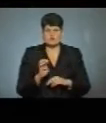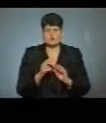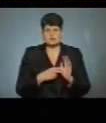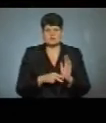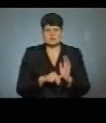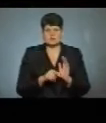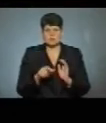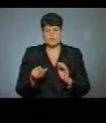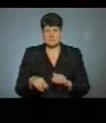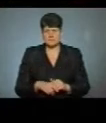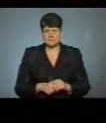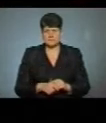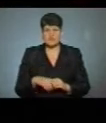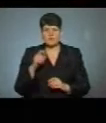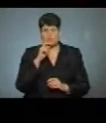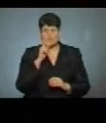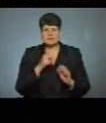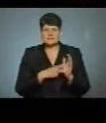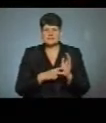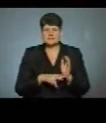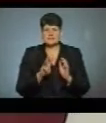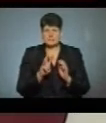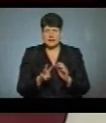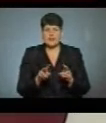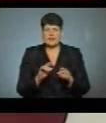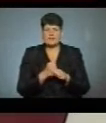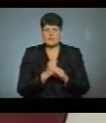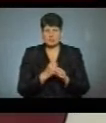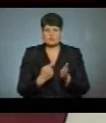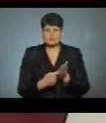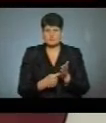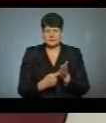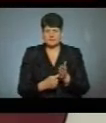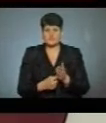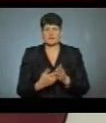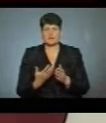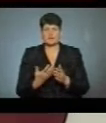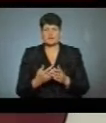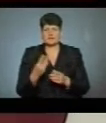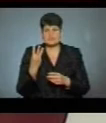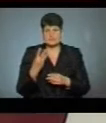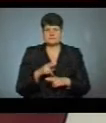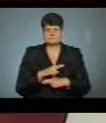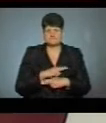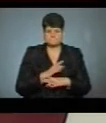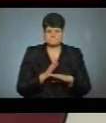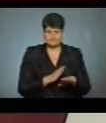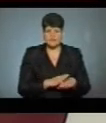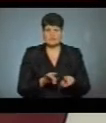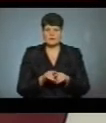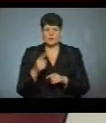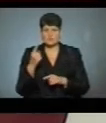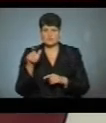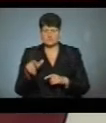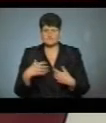людей. В Україні 73 лабораторно підтверджених випадки COVID-19, з них 3 летальні. Також один пацієнт одужав,